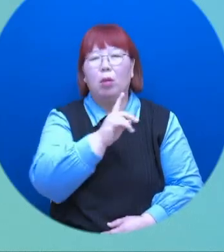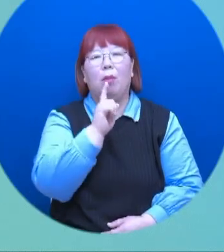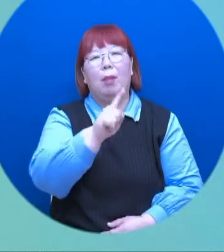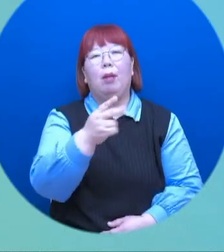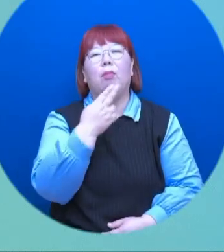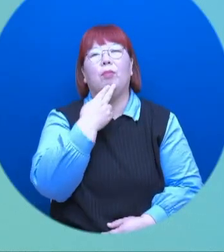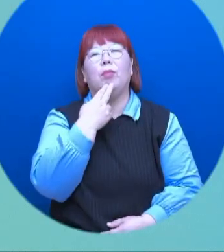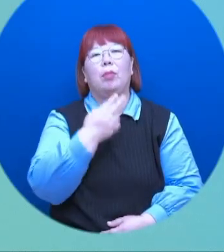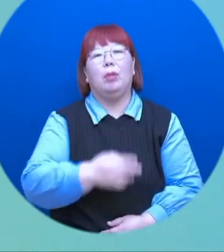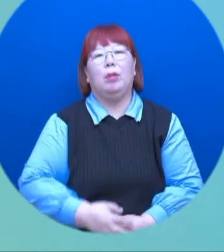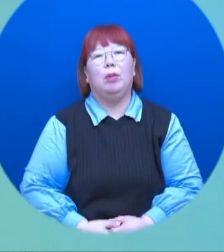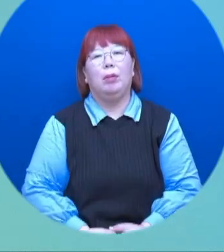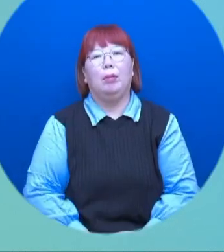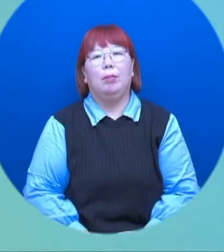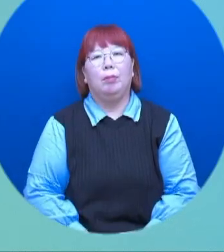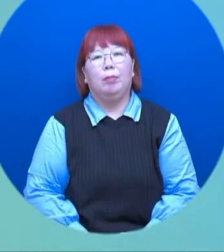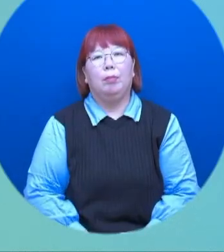않다.